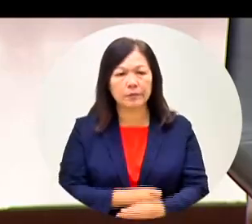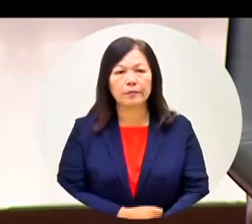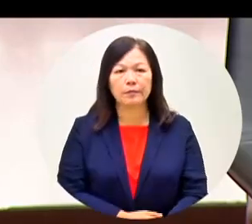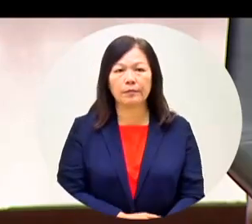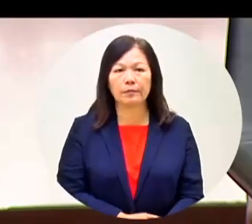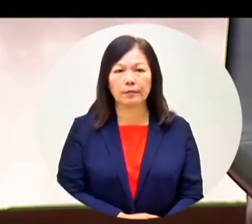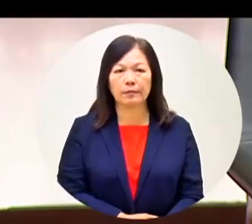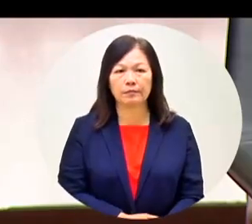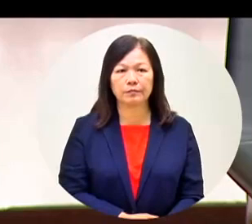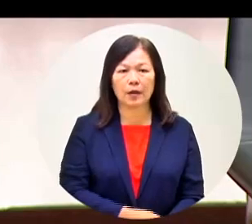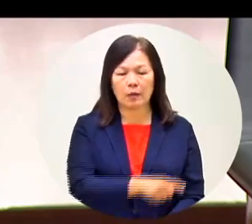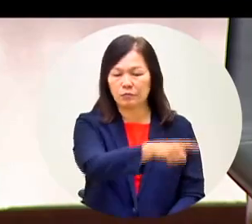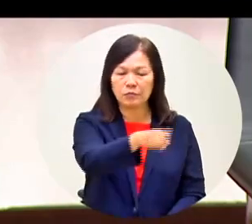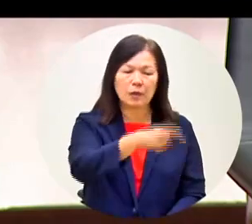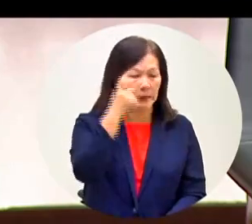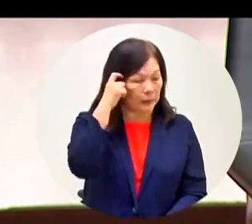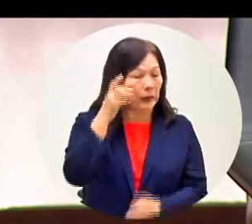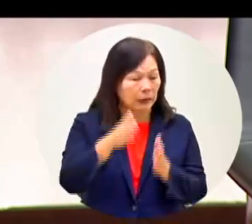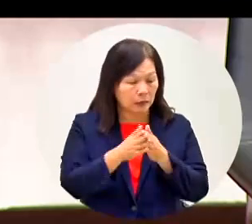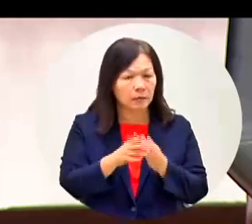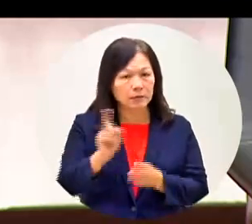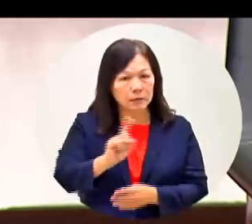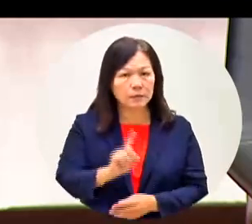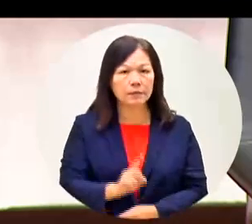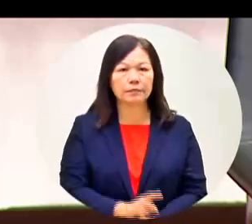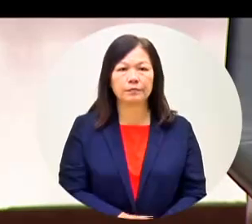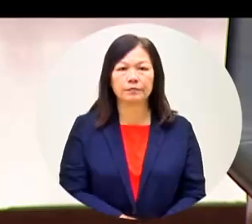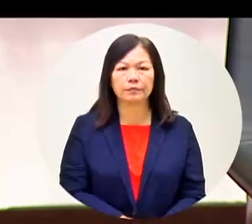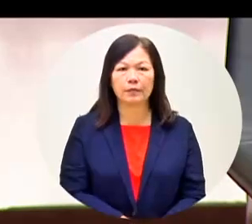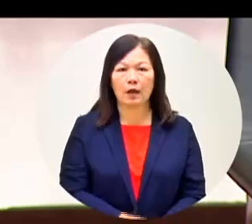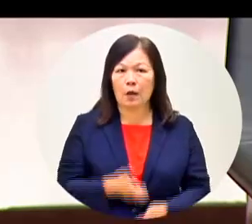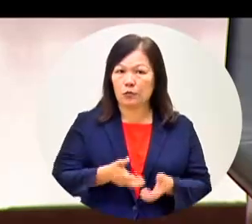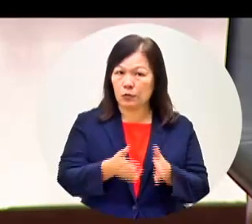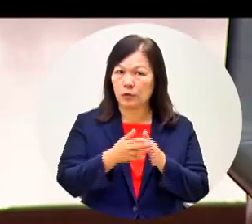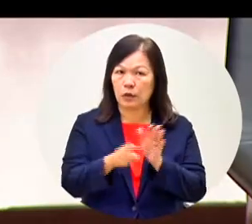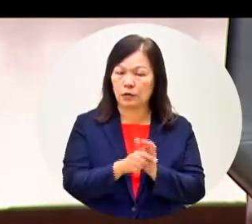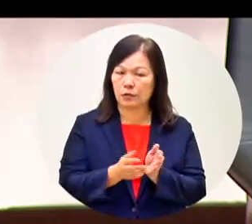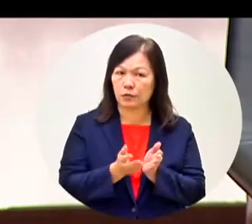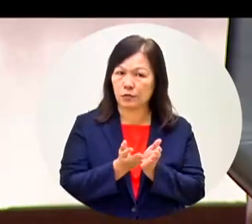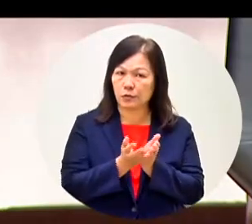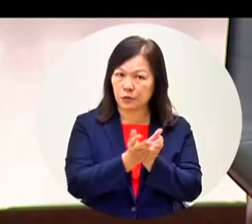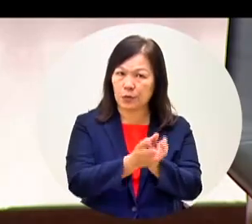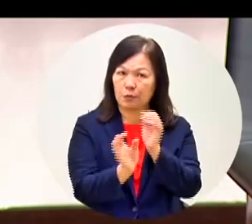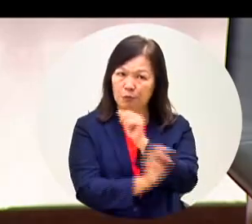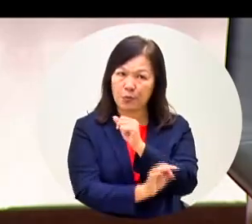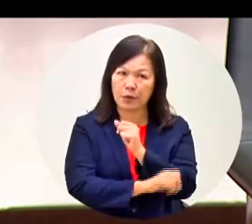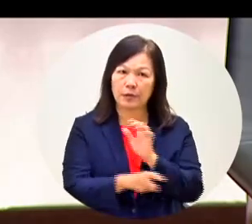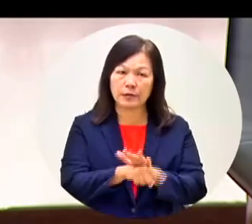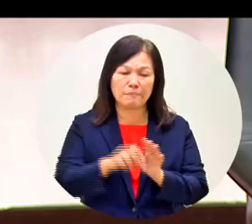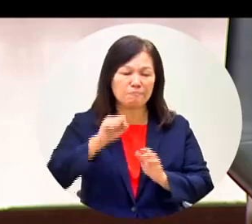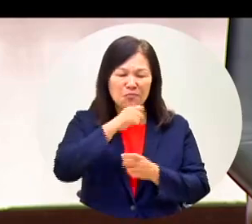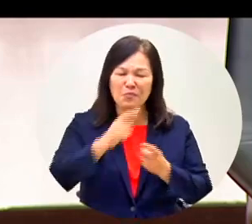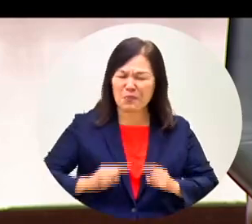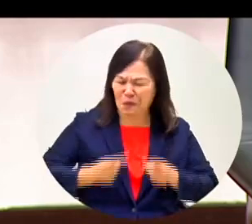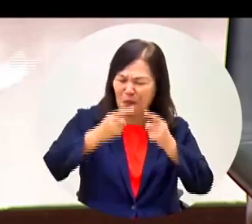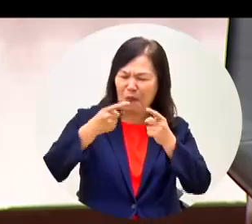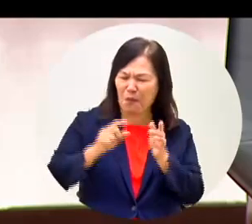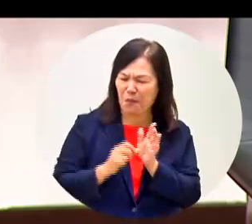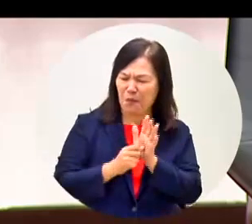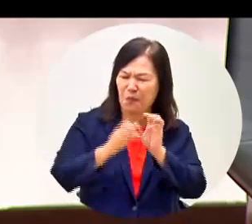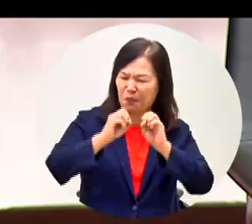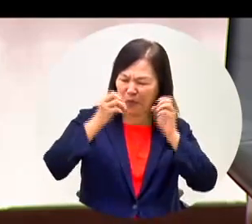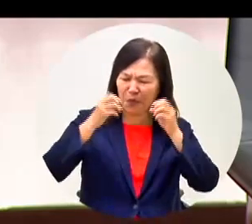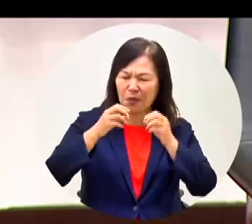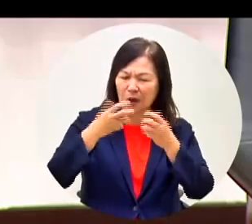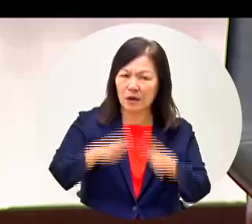很重要的一个问题是，庆父案明明在我们的台湾吵得沸沸扬扬，但是为什么高